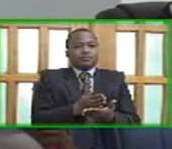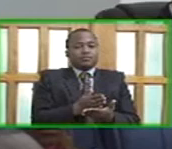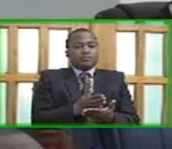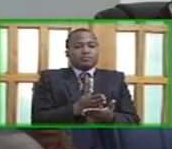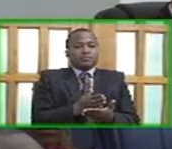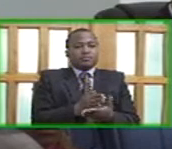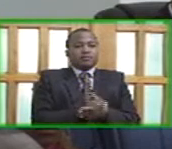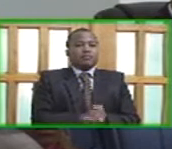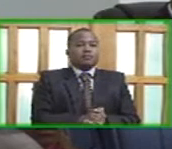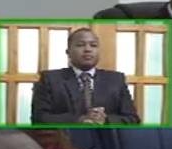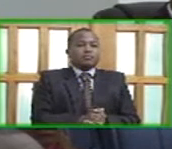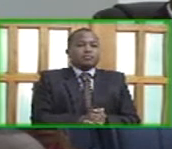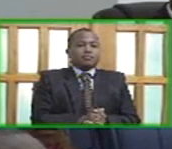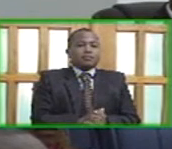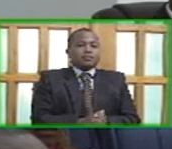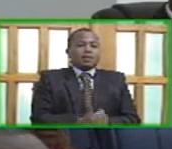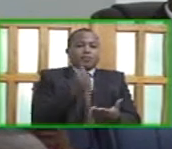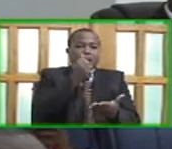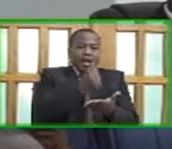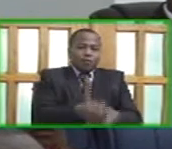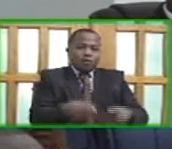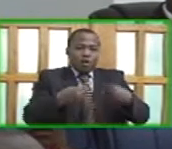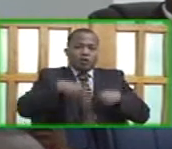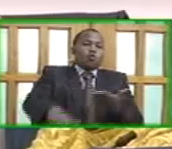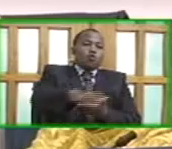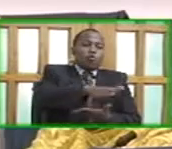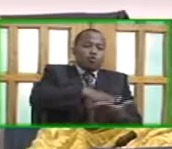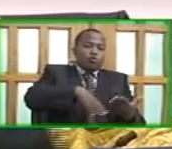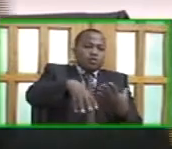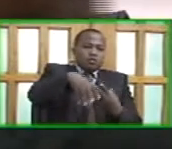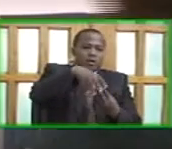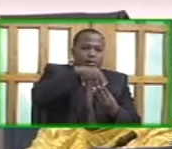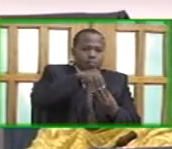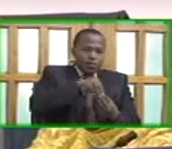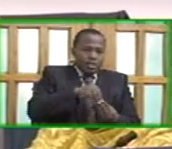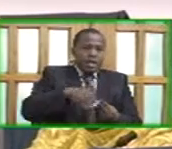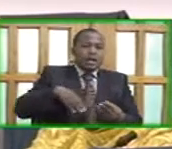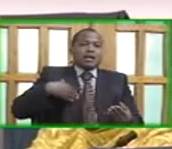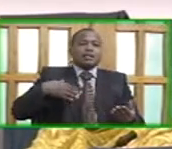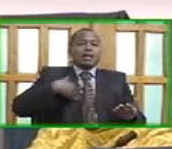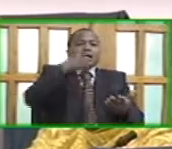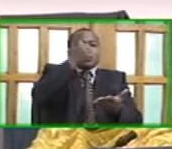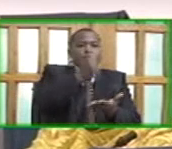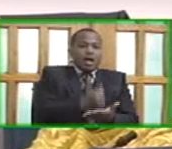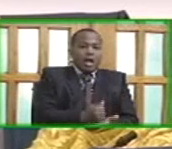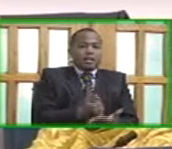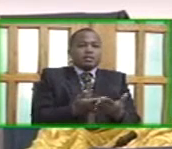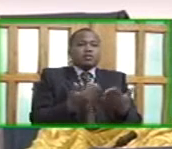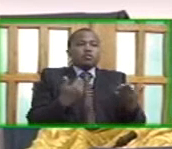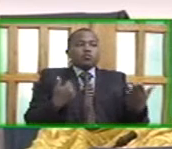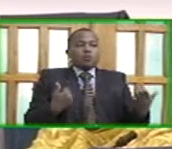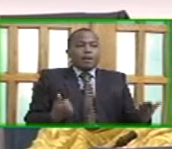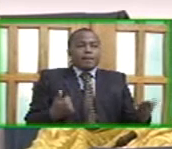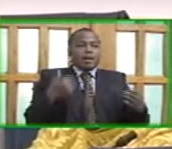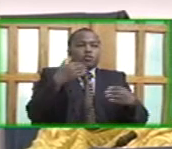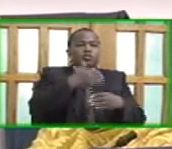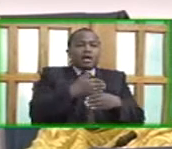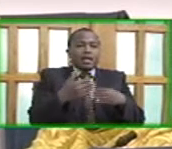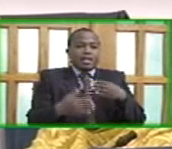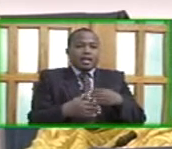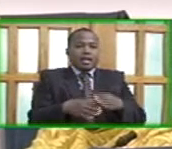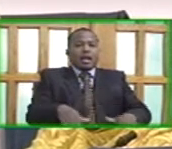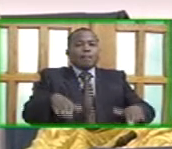kura nyingi Za kutosha Za kuwa mjumbe halali kabisa nataka niwaahidi tu kwamba mmejenga baraza